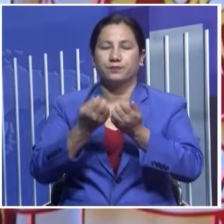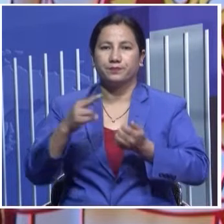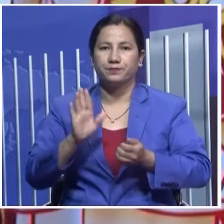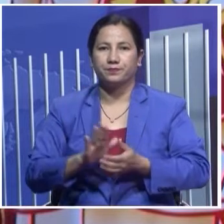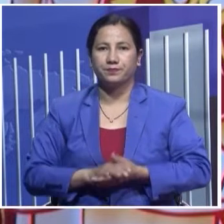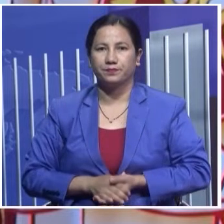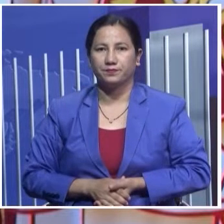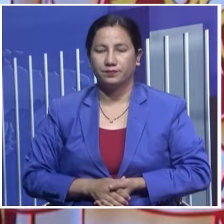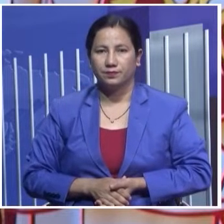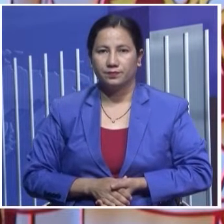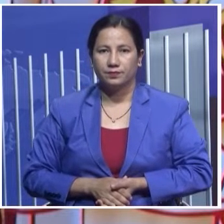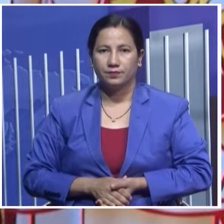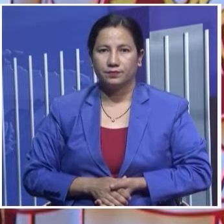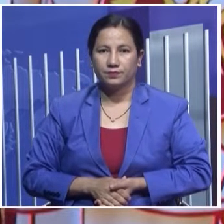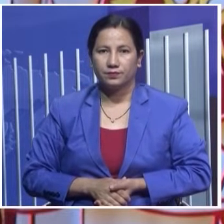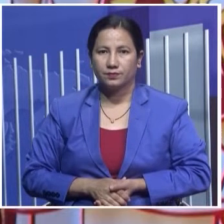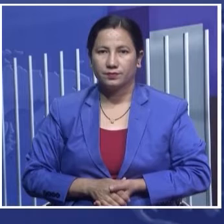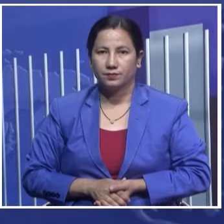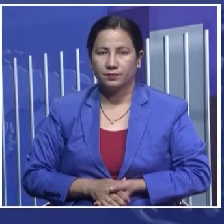हो।